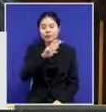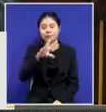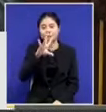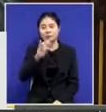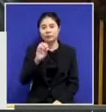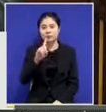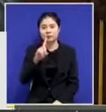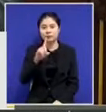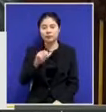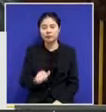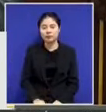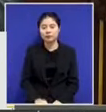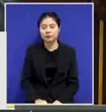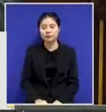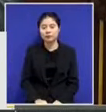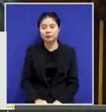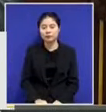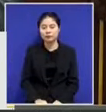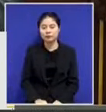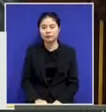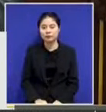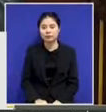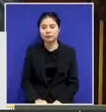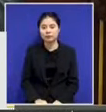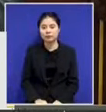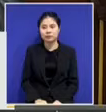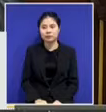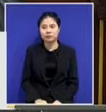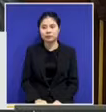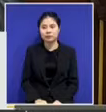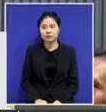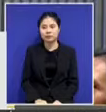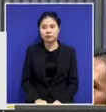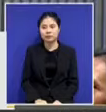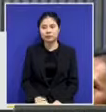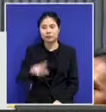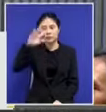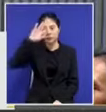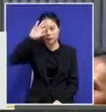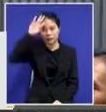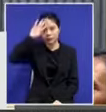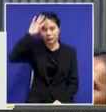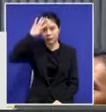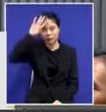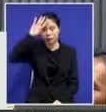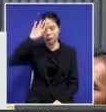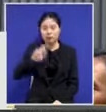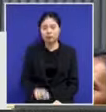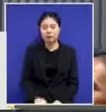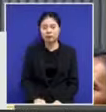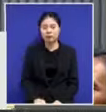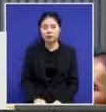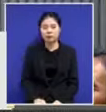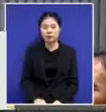271นายนิรมิตสุจารี นายธนาธรจึงรุ่งเรืองกิจ